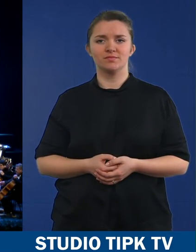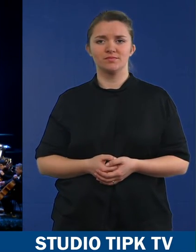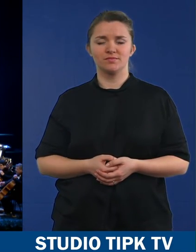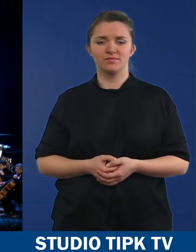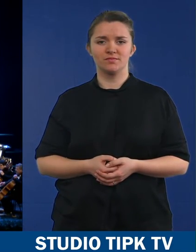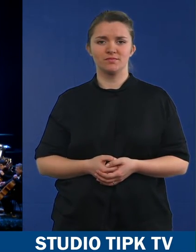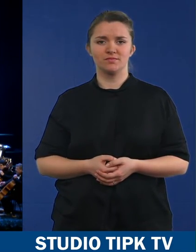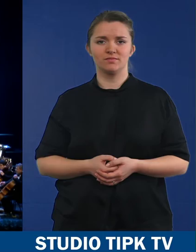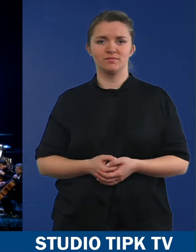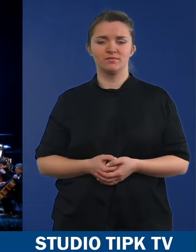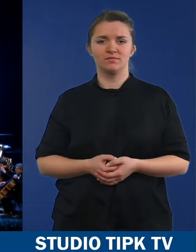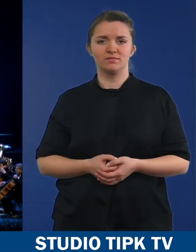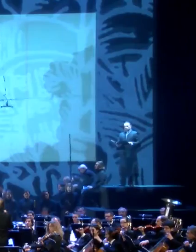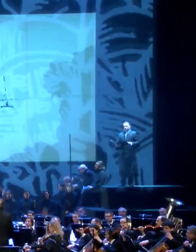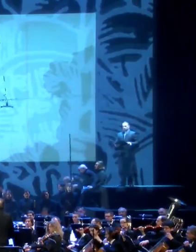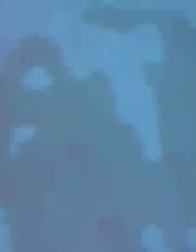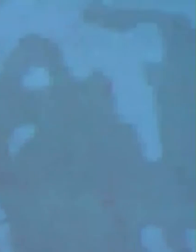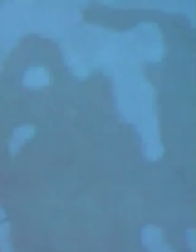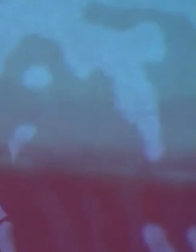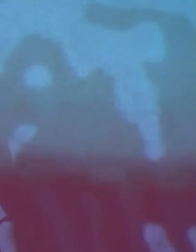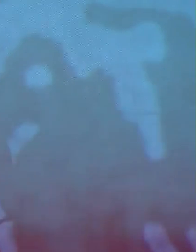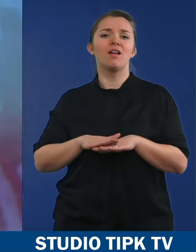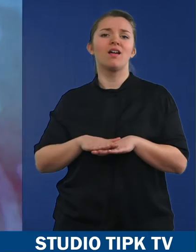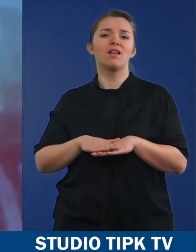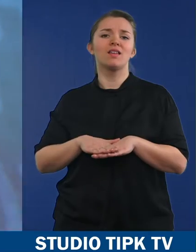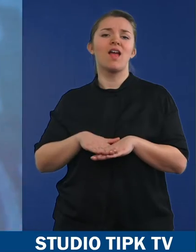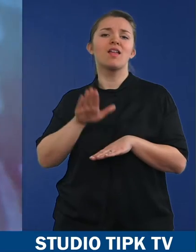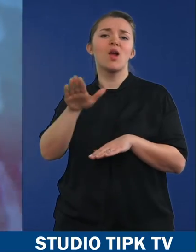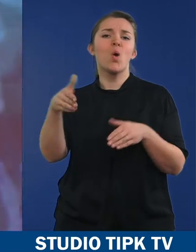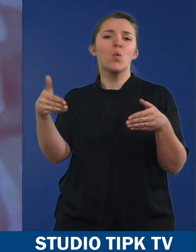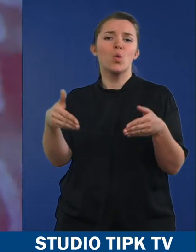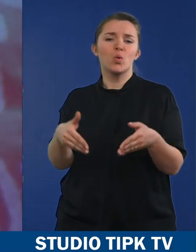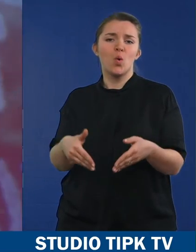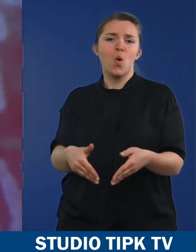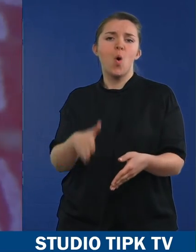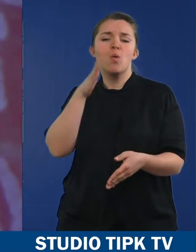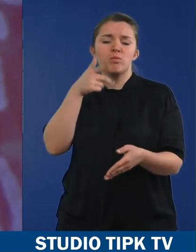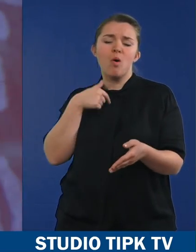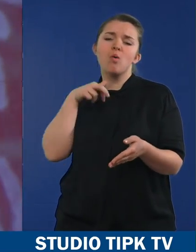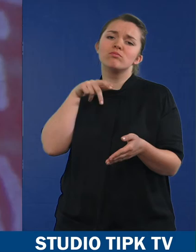Na grob je dal